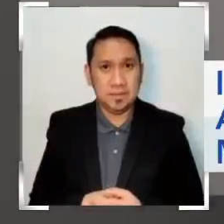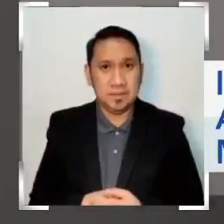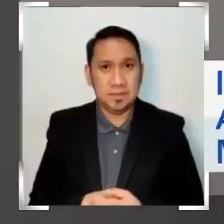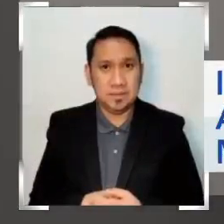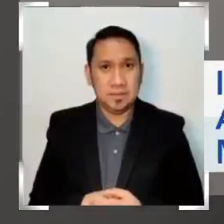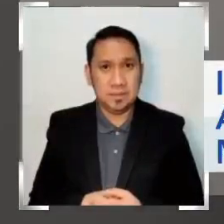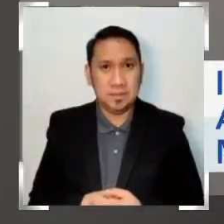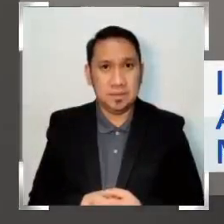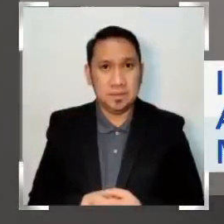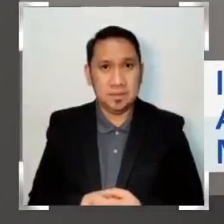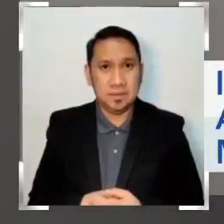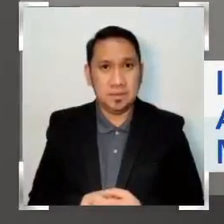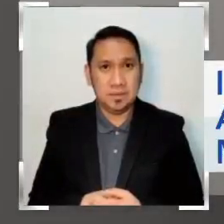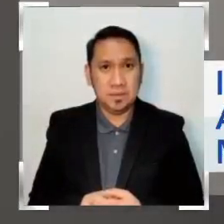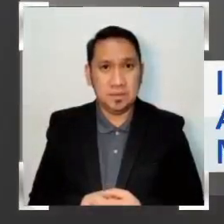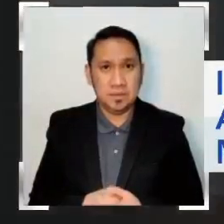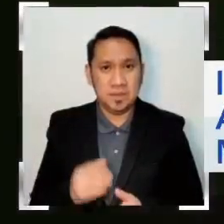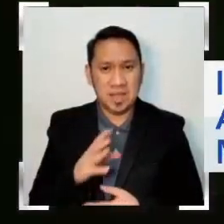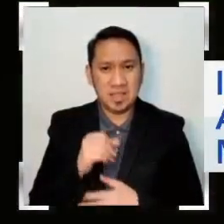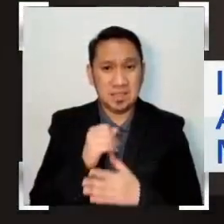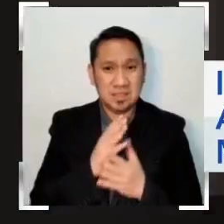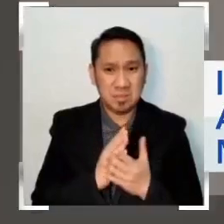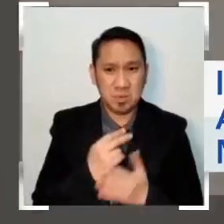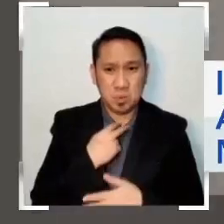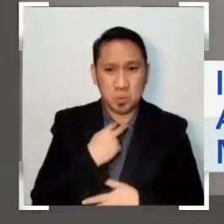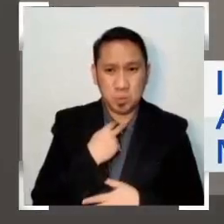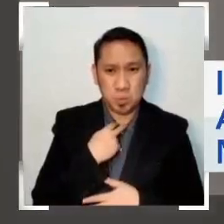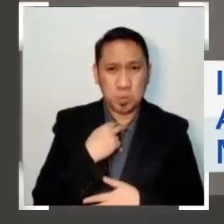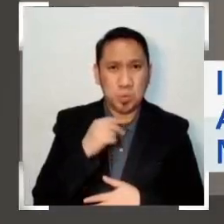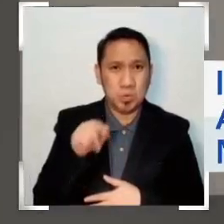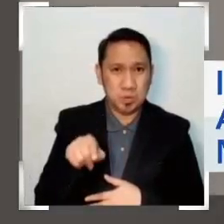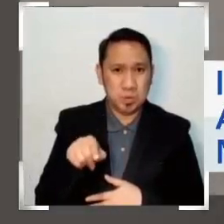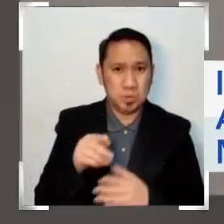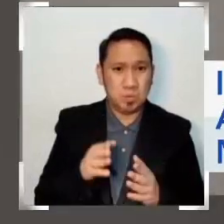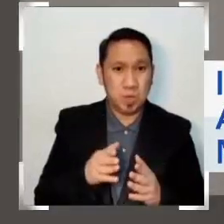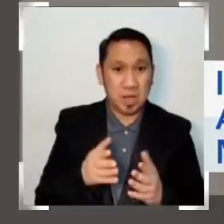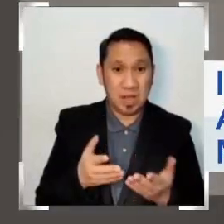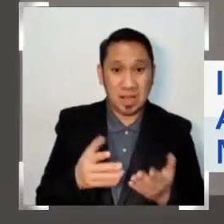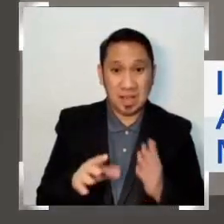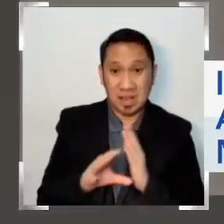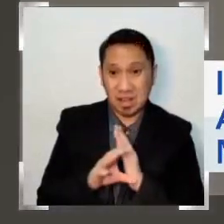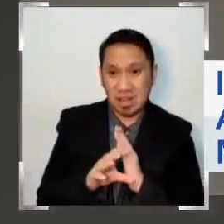Naantala rin ang biyahe ng ilang sasakyan matapos bahain ng kalsada.